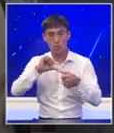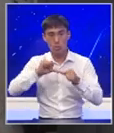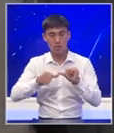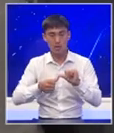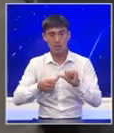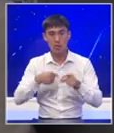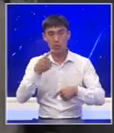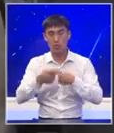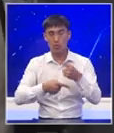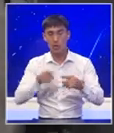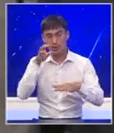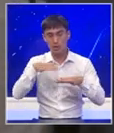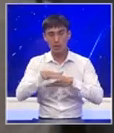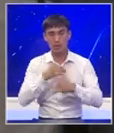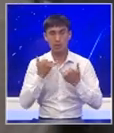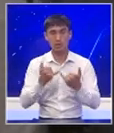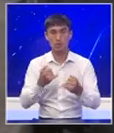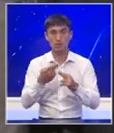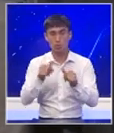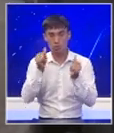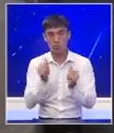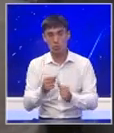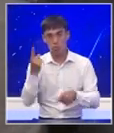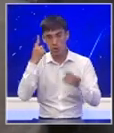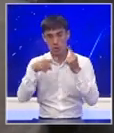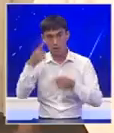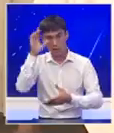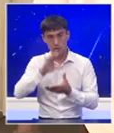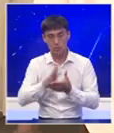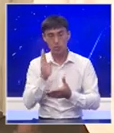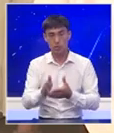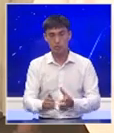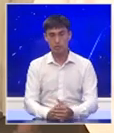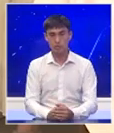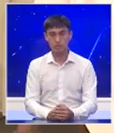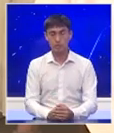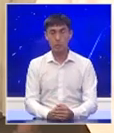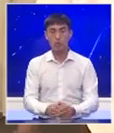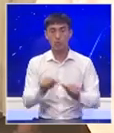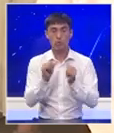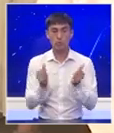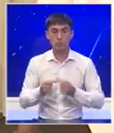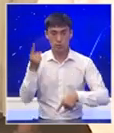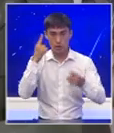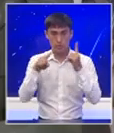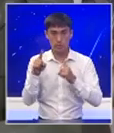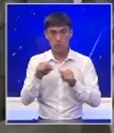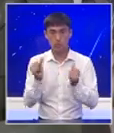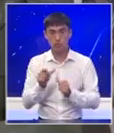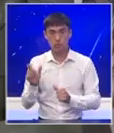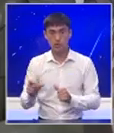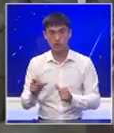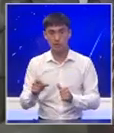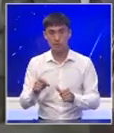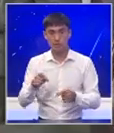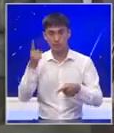Сандаған ұрпақ ел ардақтыларын осы мүсін өнері арқылы білетін болады. Скульптуралық шығарма мүсіншілердің тастан сомдаған